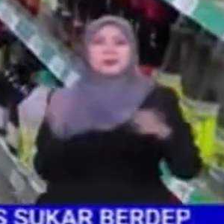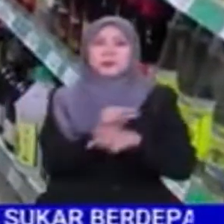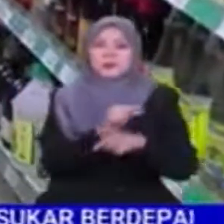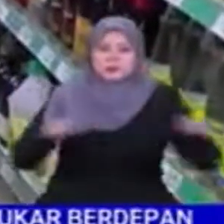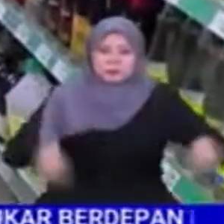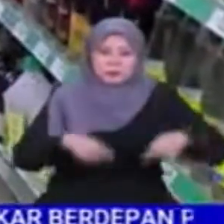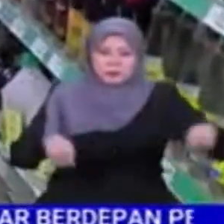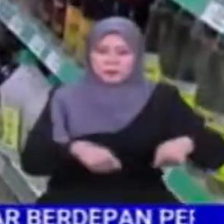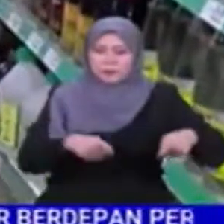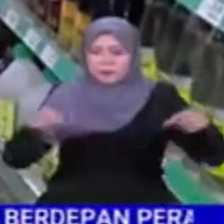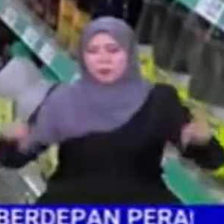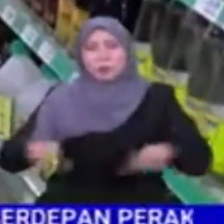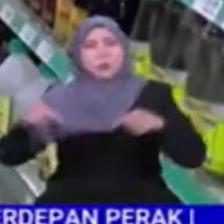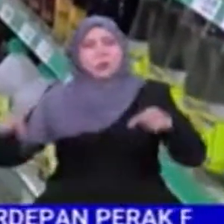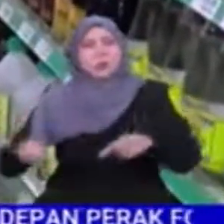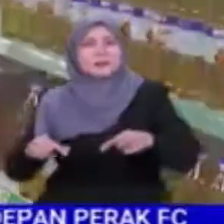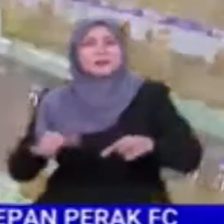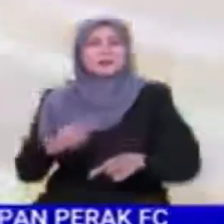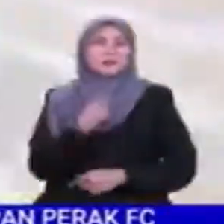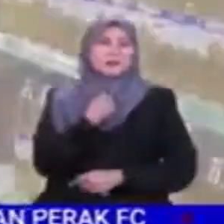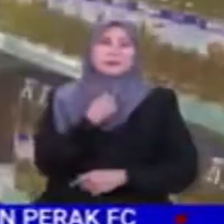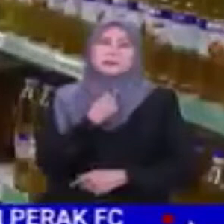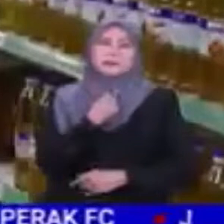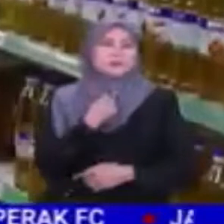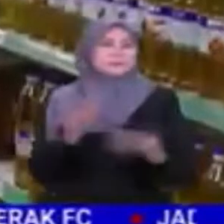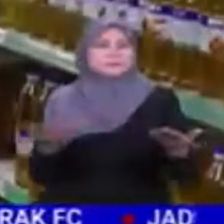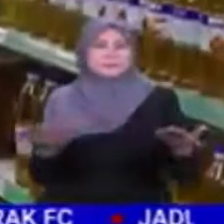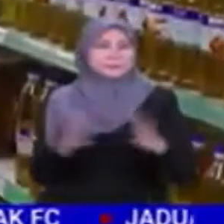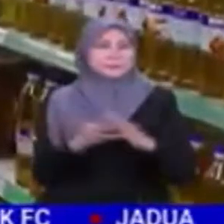untuk masak, untuk menggoreng kan, memang terkesan langsung lah. Saya